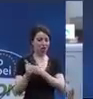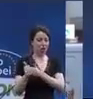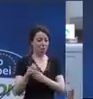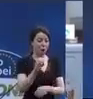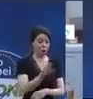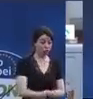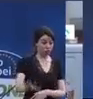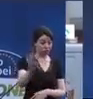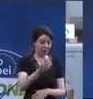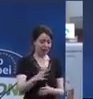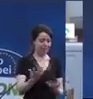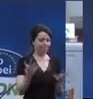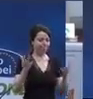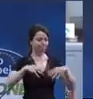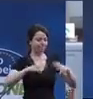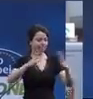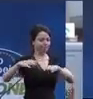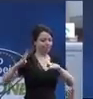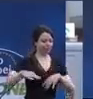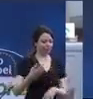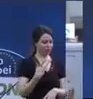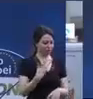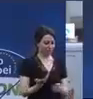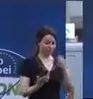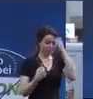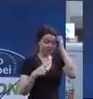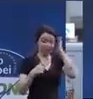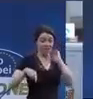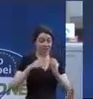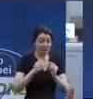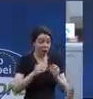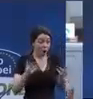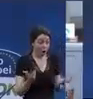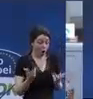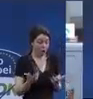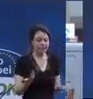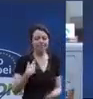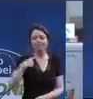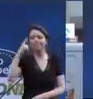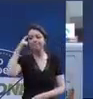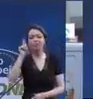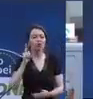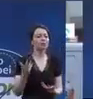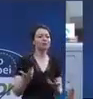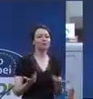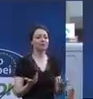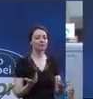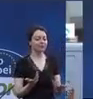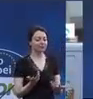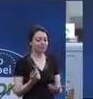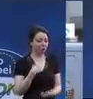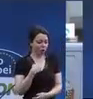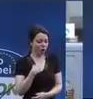stanno facendolo crollare che vogliamo fare Ma non lo so